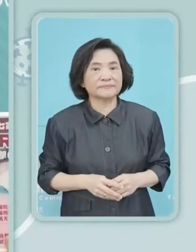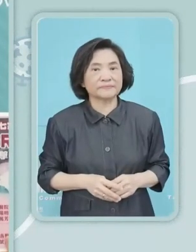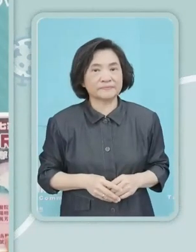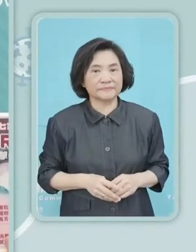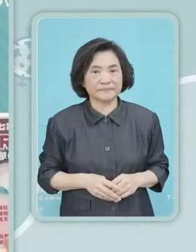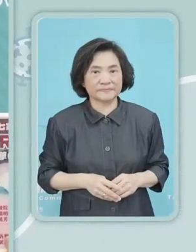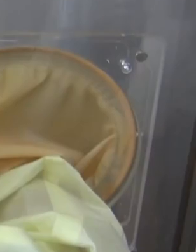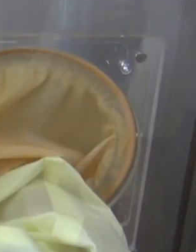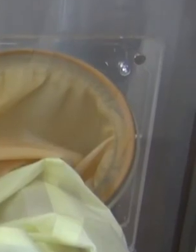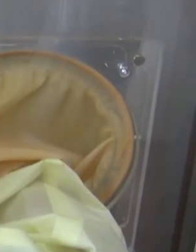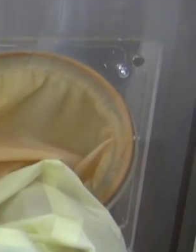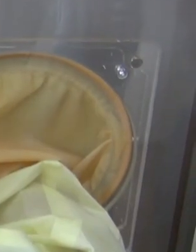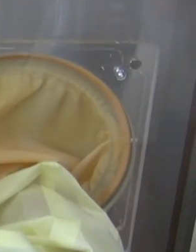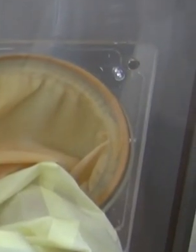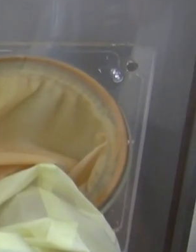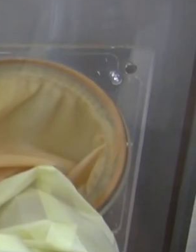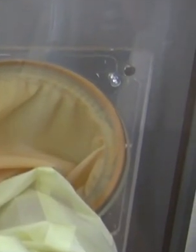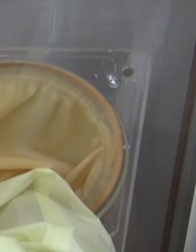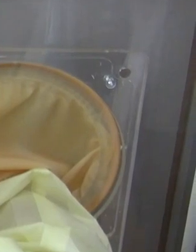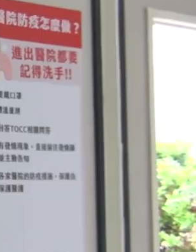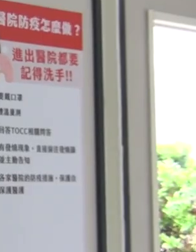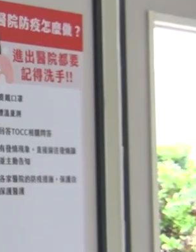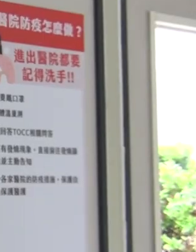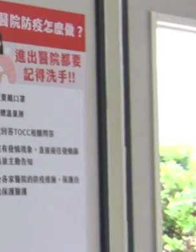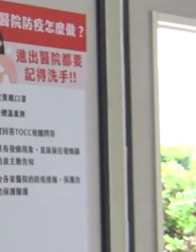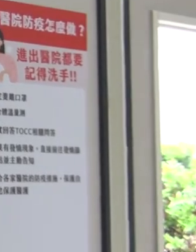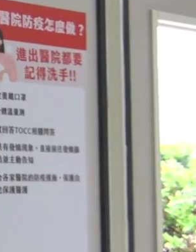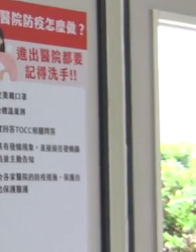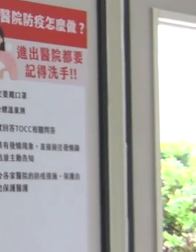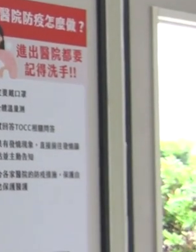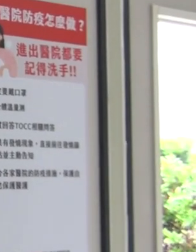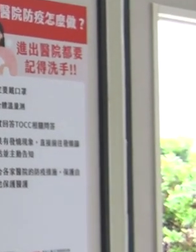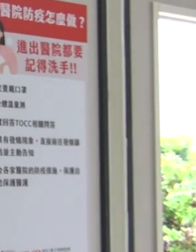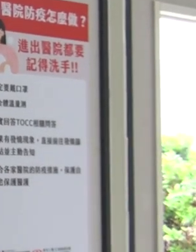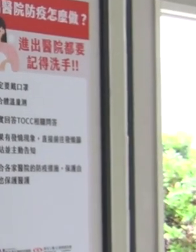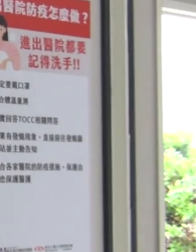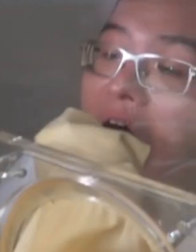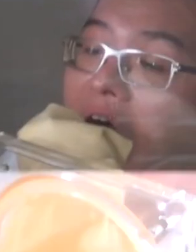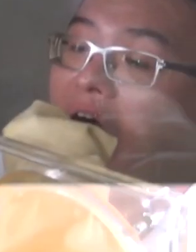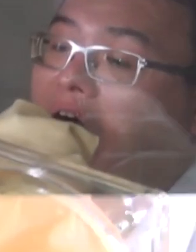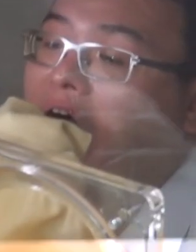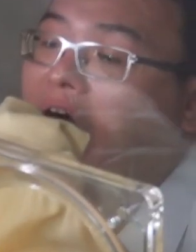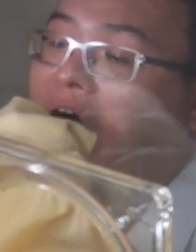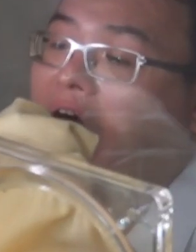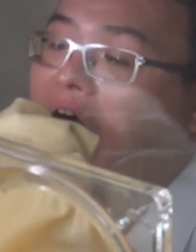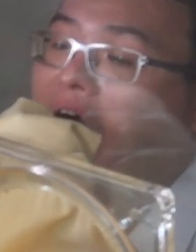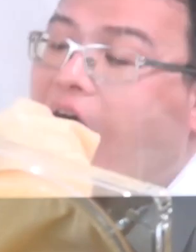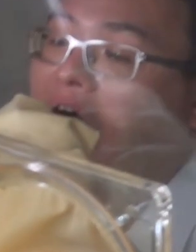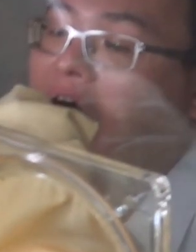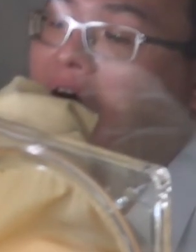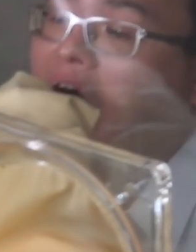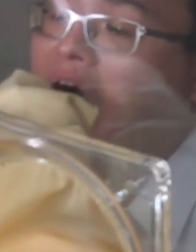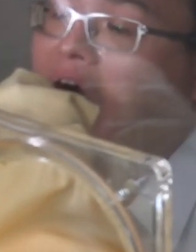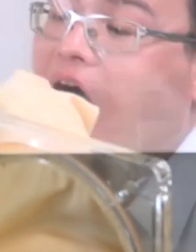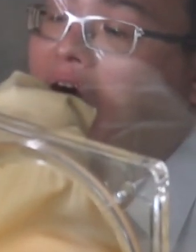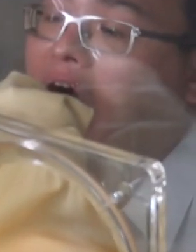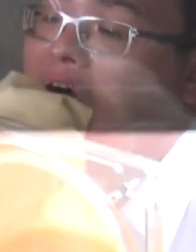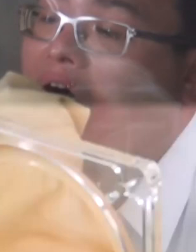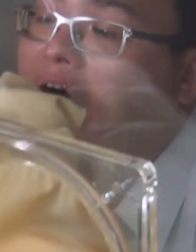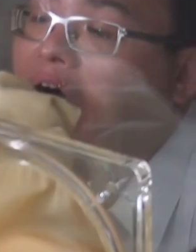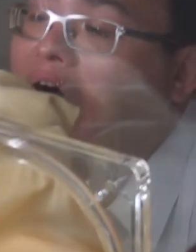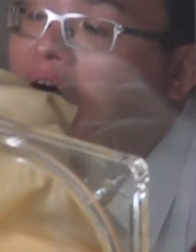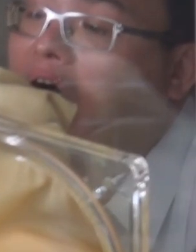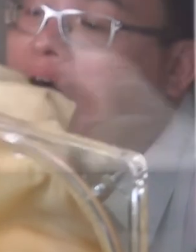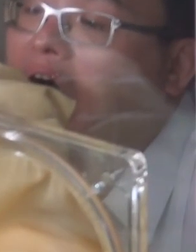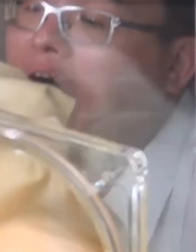是在台北市，如果你觉得你需要做 PCR 检查，就到这七家去。那当然，我们在如